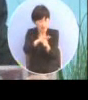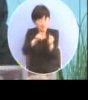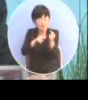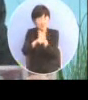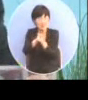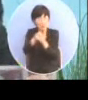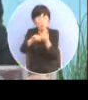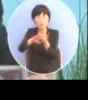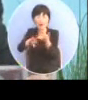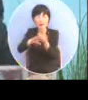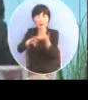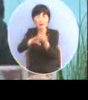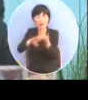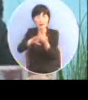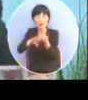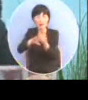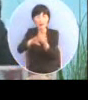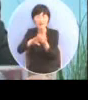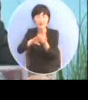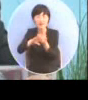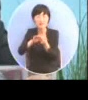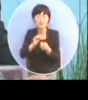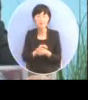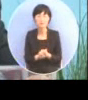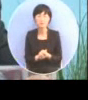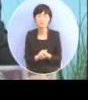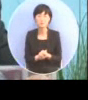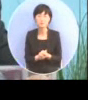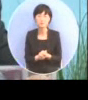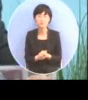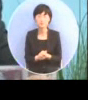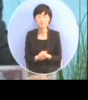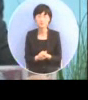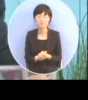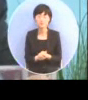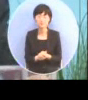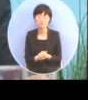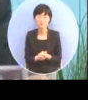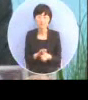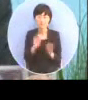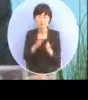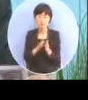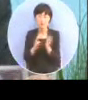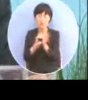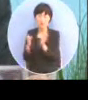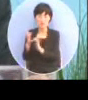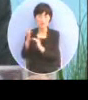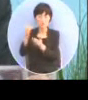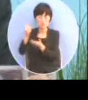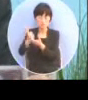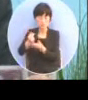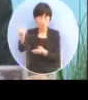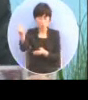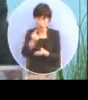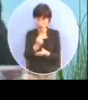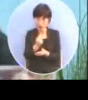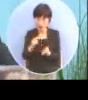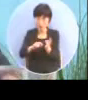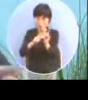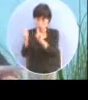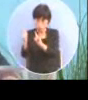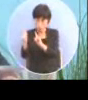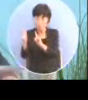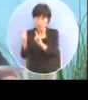예, 사전에 보면 이렇게 저렇게 썼다는 겁니다. Theo một cuốn sách kia nói rằng viết như vậy. 와서 한 번도 책망은 안 하시고 네가